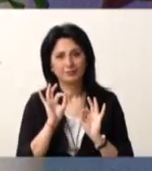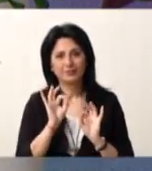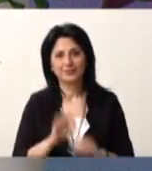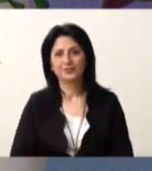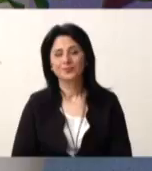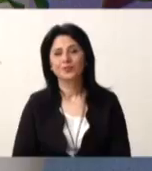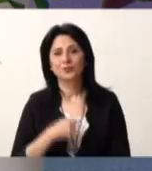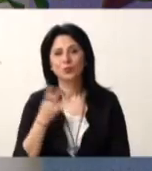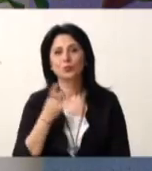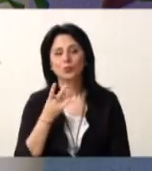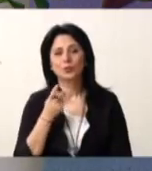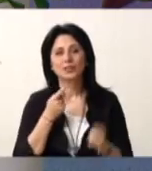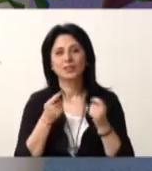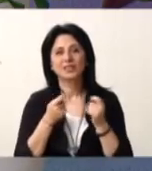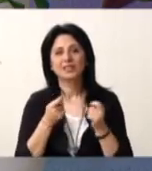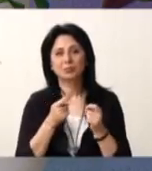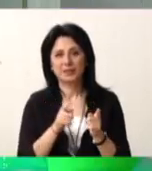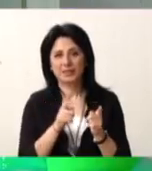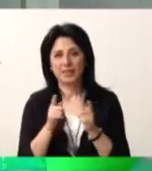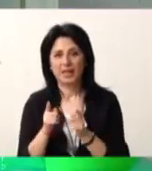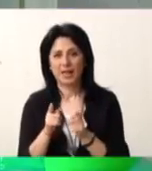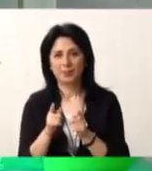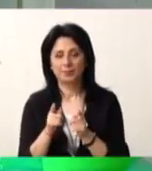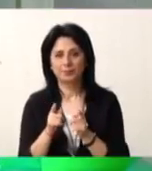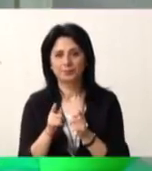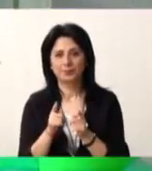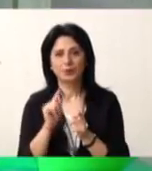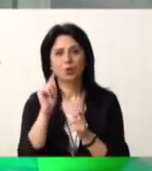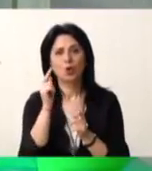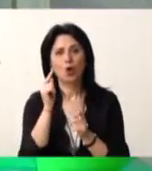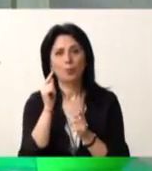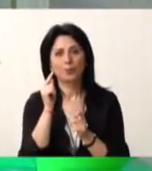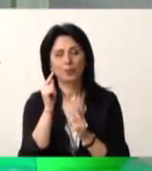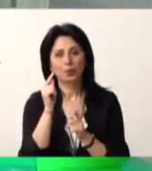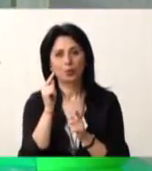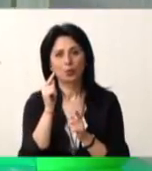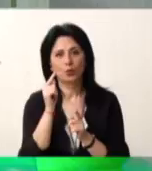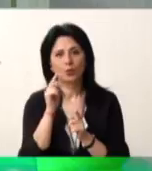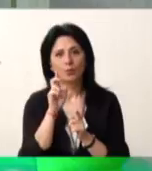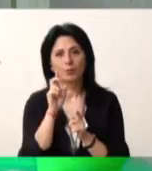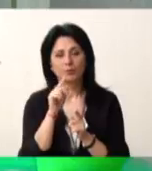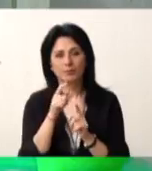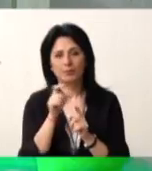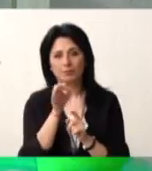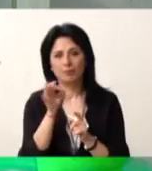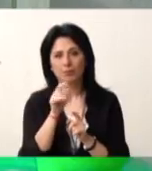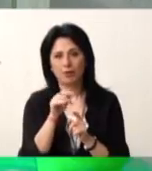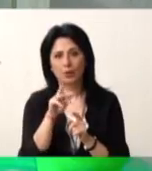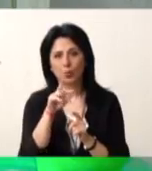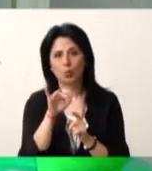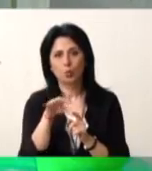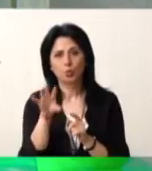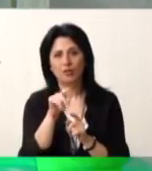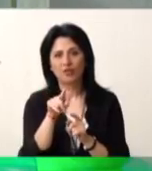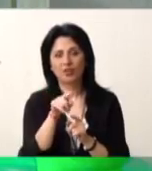ჩვენ უნდა სიფრთხილის ზონაში გადმოვიტანოთ, როგორც თქვით, ლობიო, ბარდა, მუხუდო, ანუ